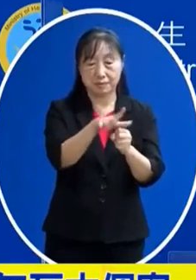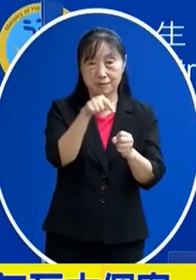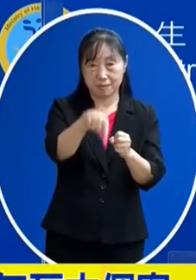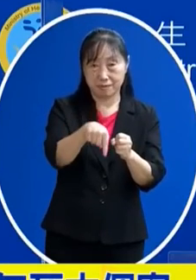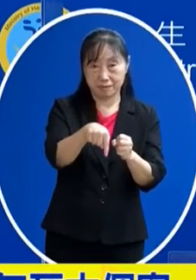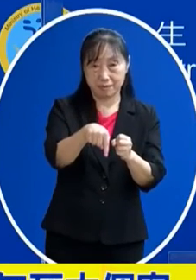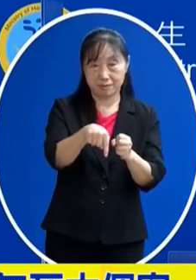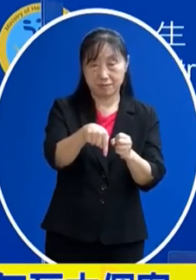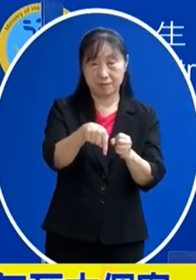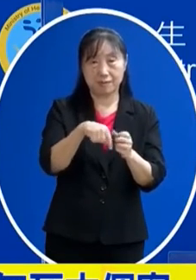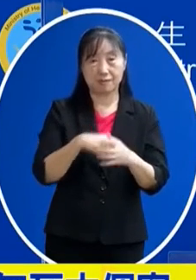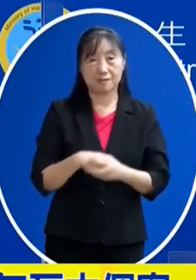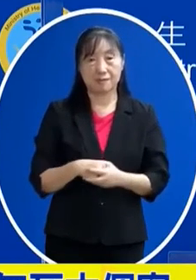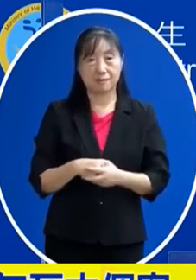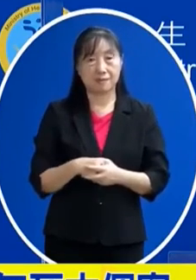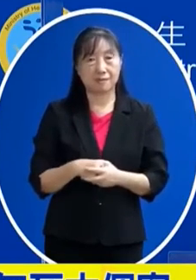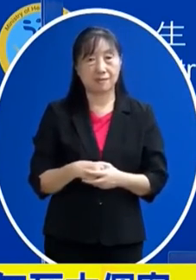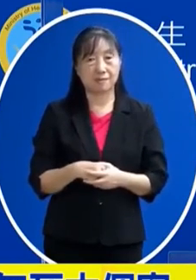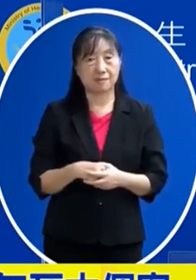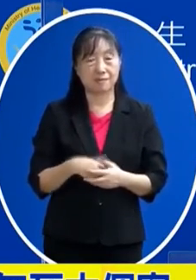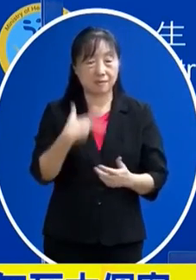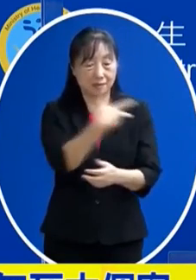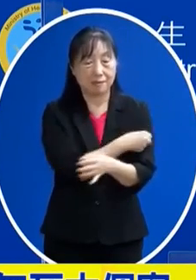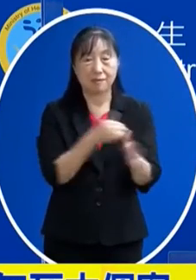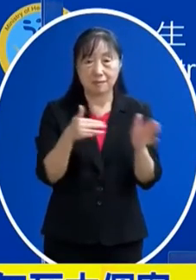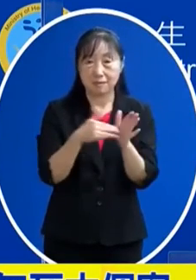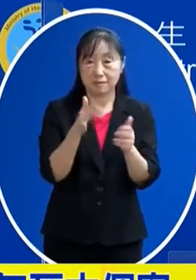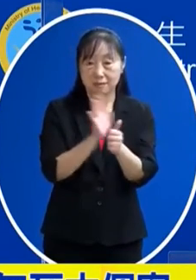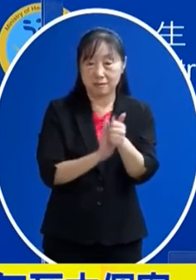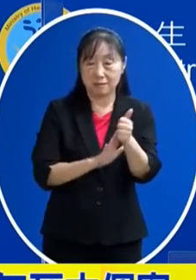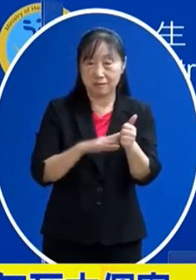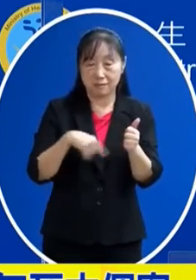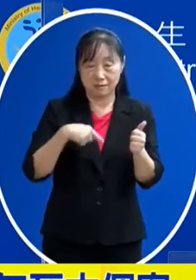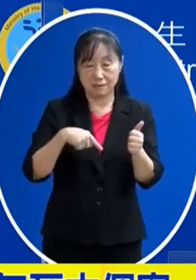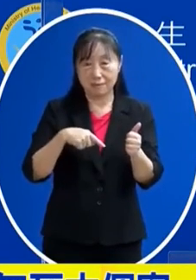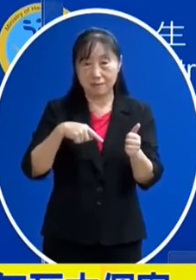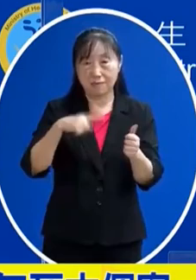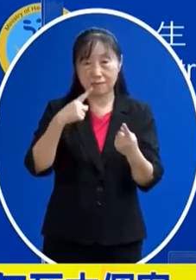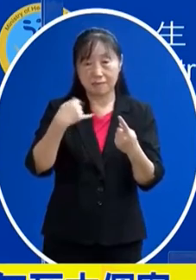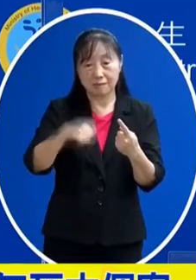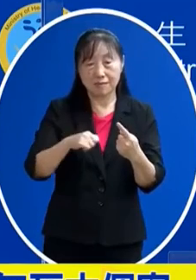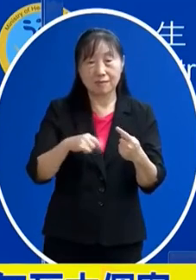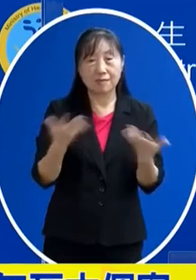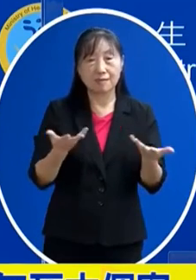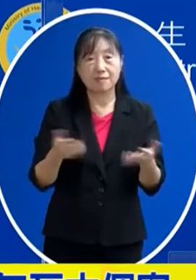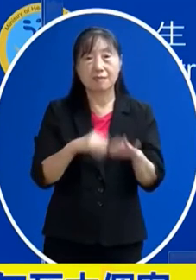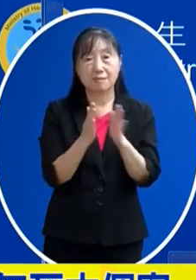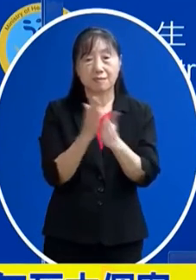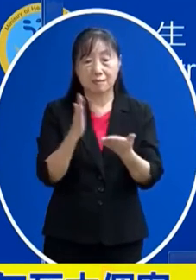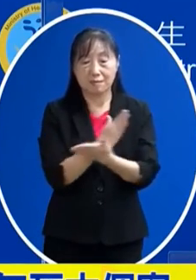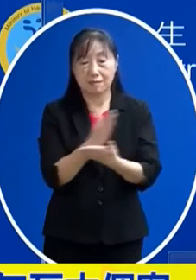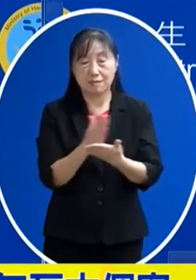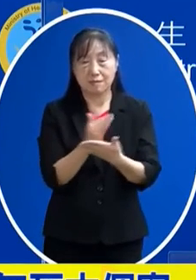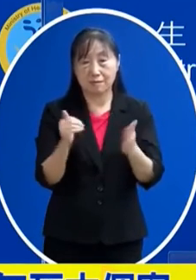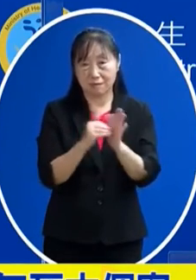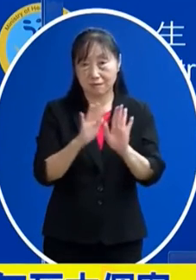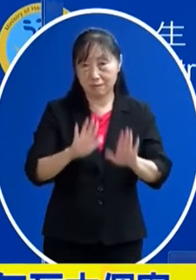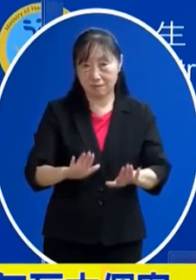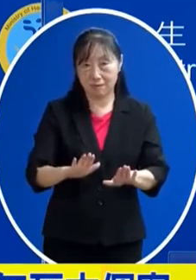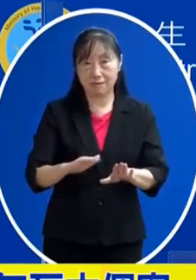的这个不良事件的一个审查的部分。那到目前为